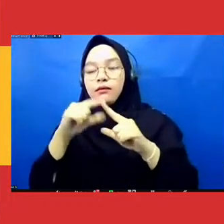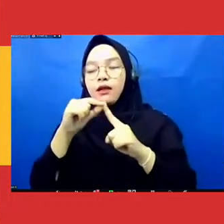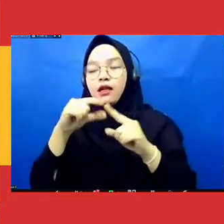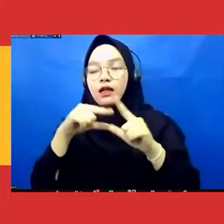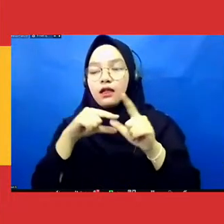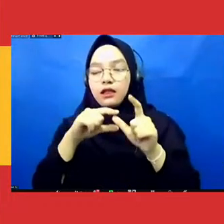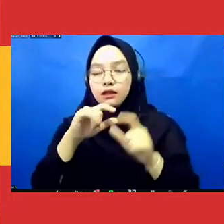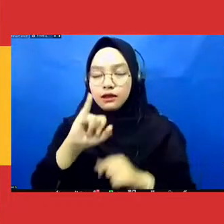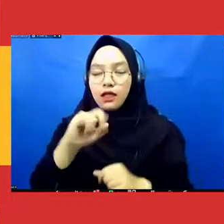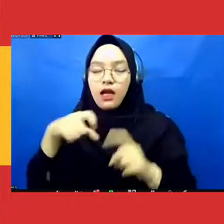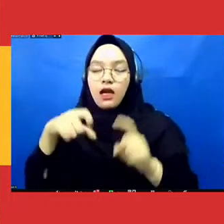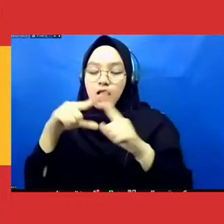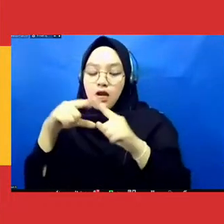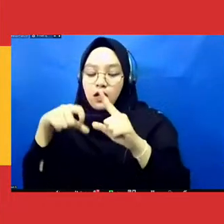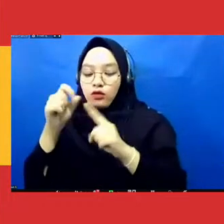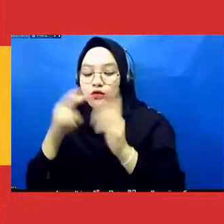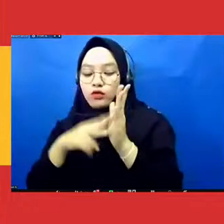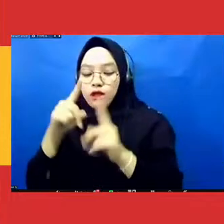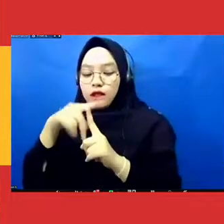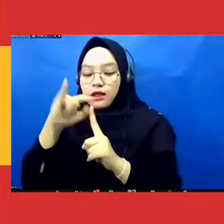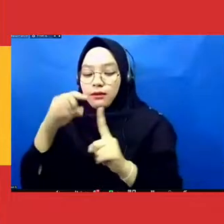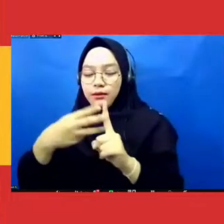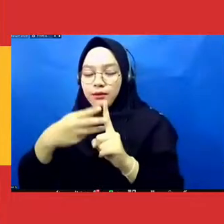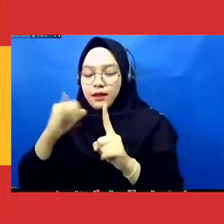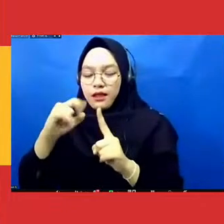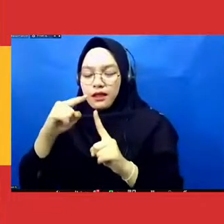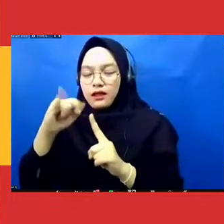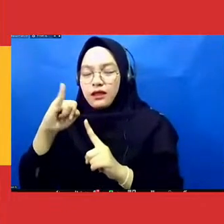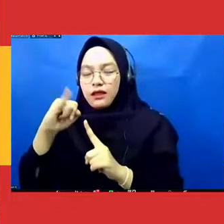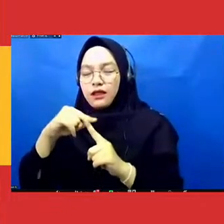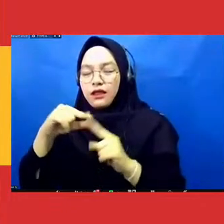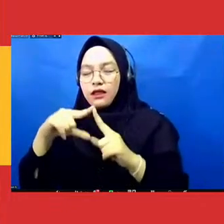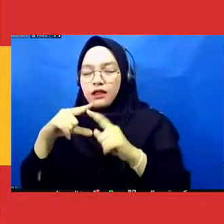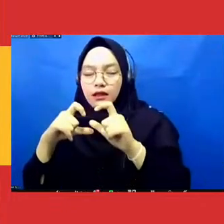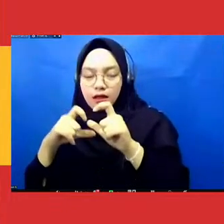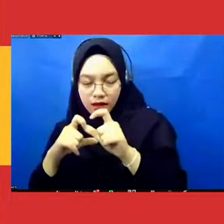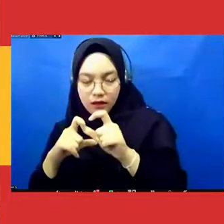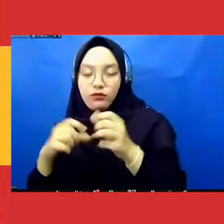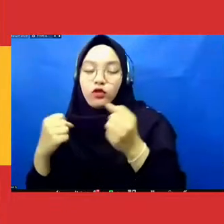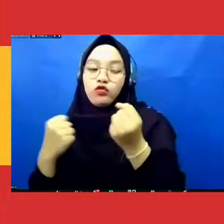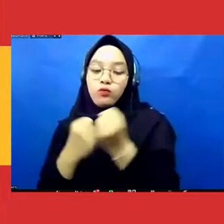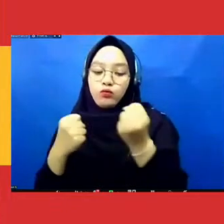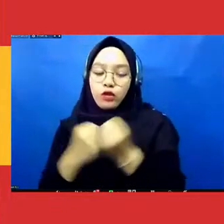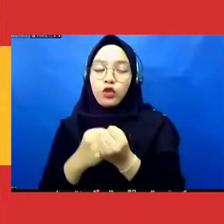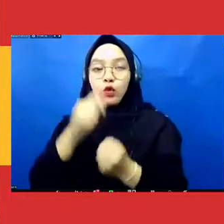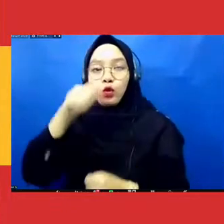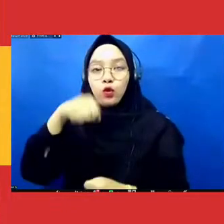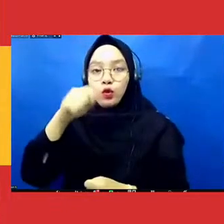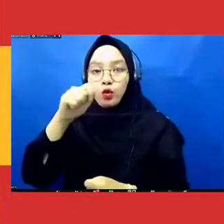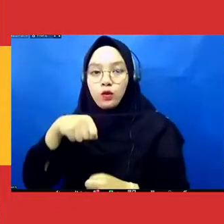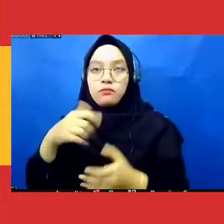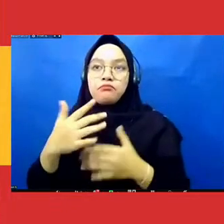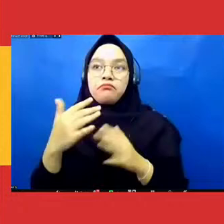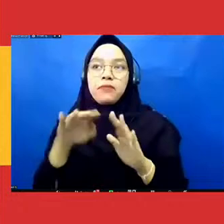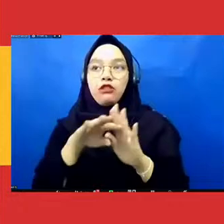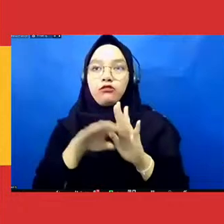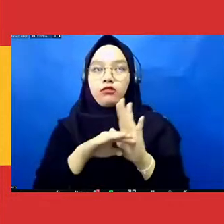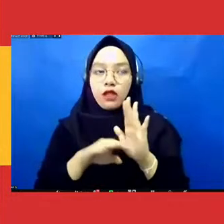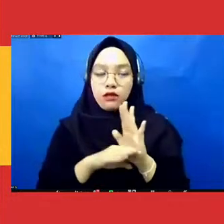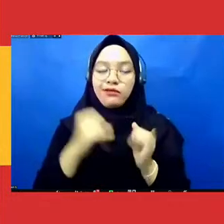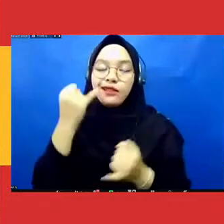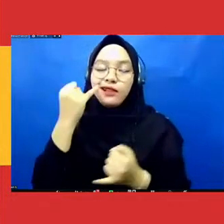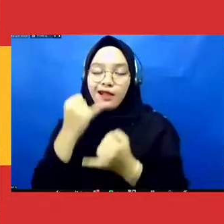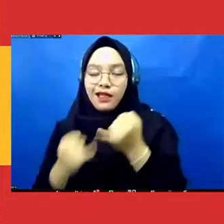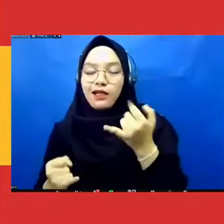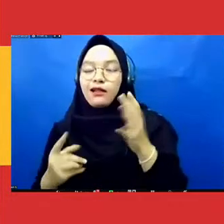dan konsep untuk mensupport dengan peraturan hukum, serta yang terakhir tidak ada